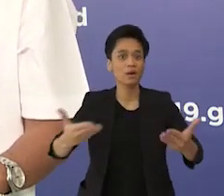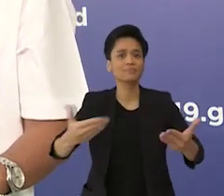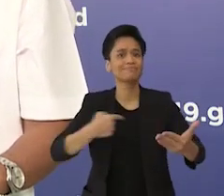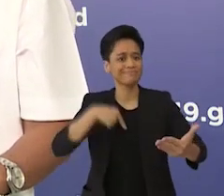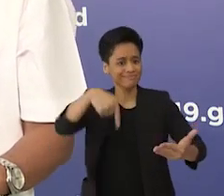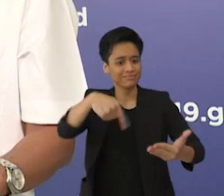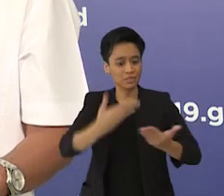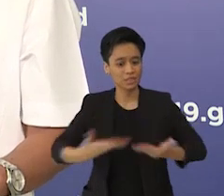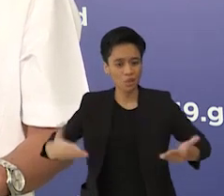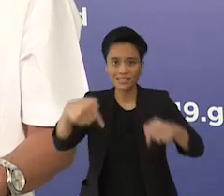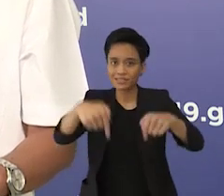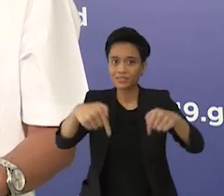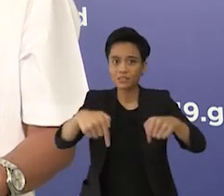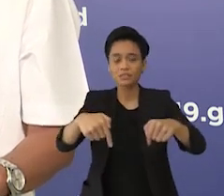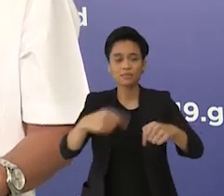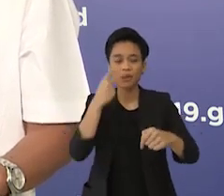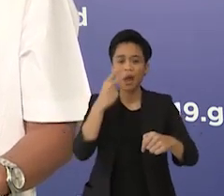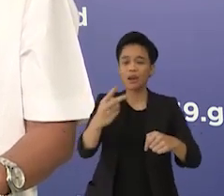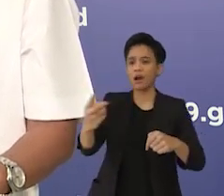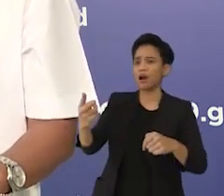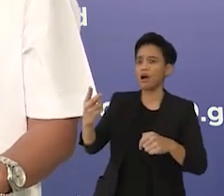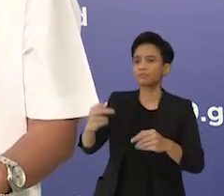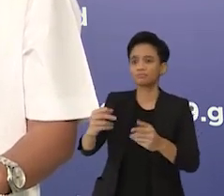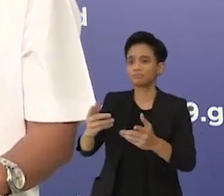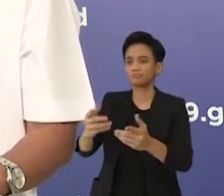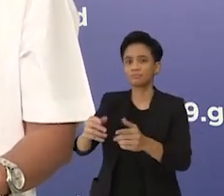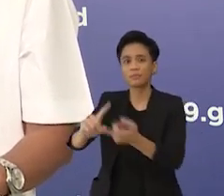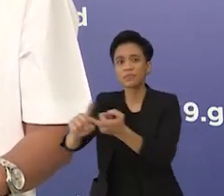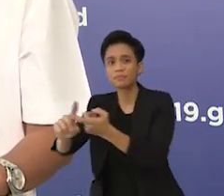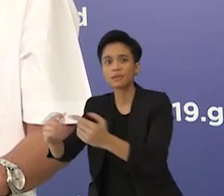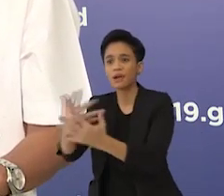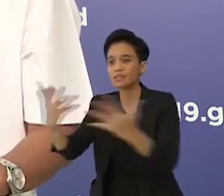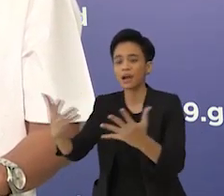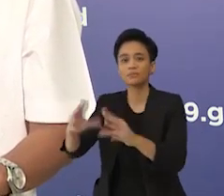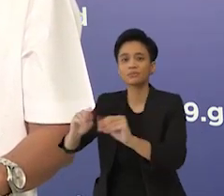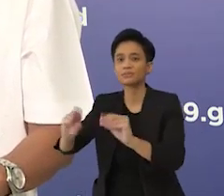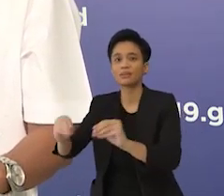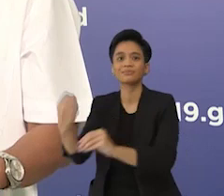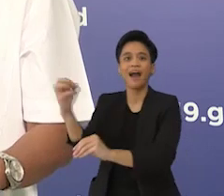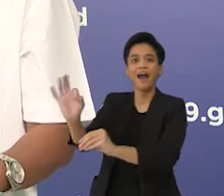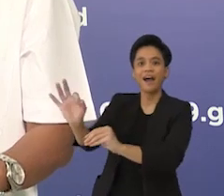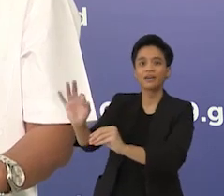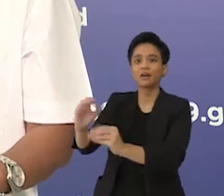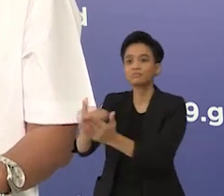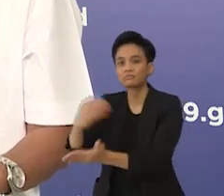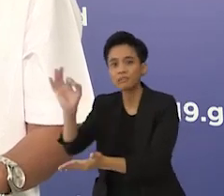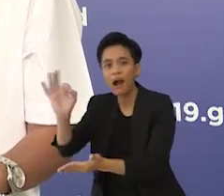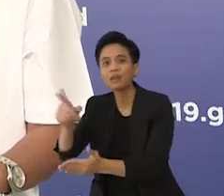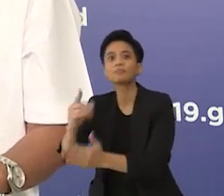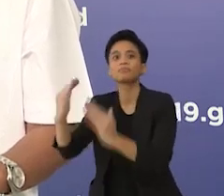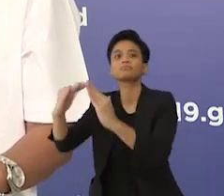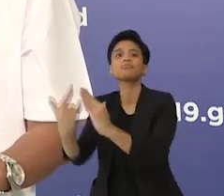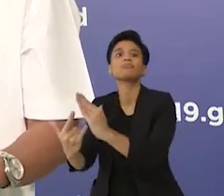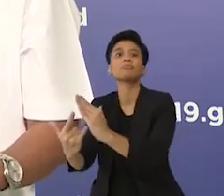banyak sekali saudara-saudara kita yang kehilangan pekerjaan atau mata pencaharian nya karena harus berada di rumah